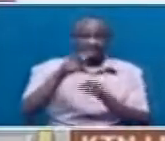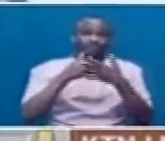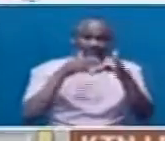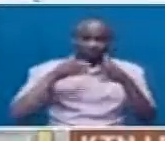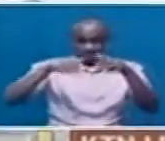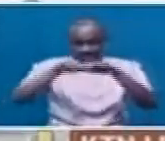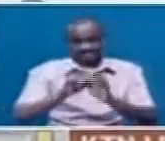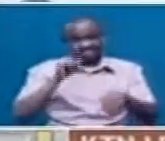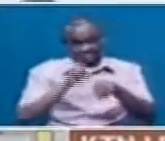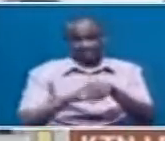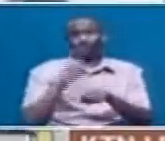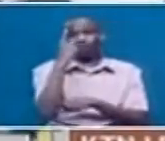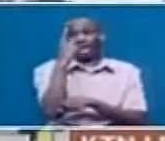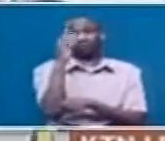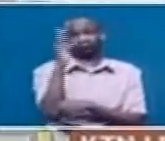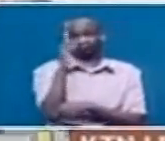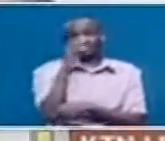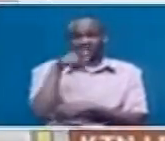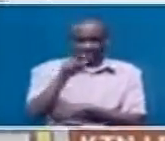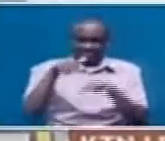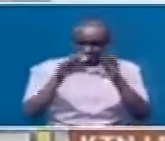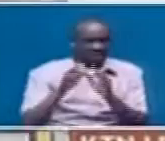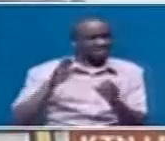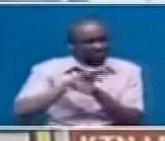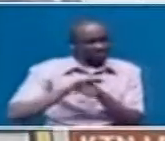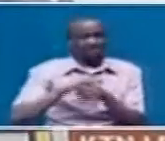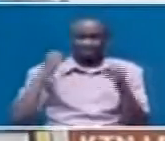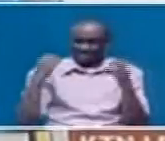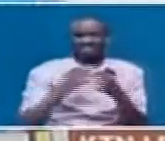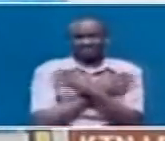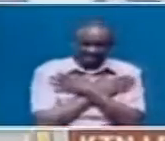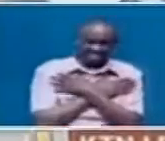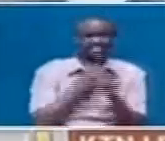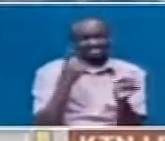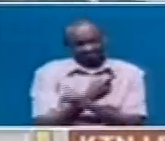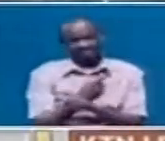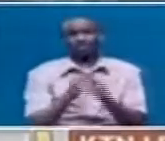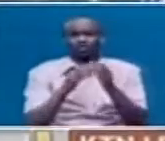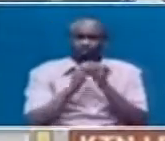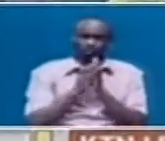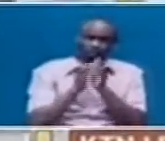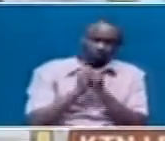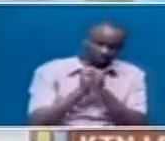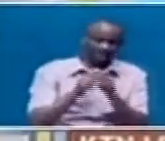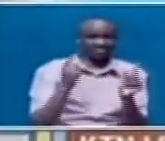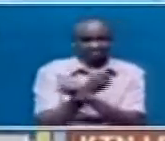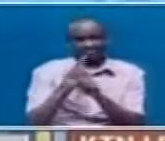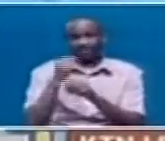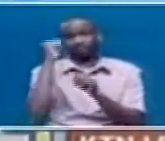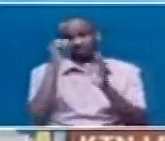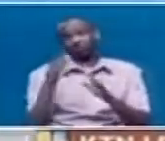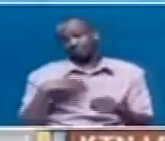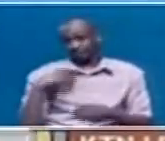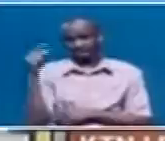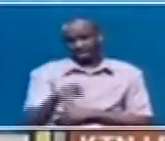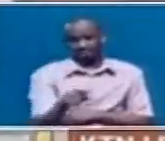kuzikwa mwendo wa saa 7 mchana. Mazishi yaliyohudhuriwa na jamaa, marafiki, waumini, wanabiashara na viongozi wa kisiasa.